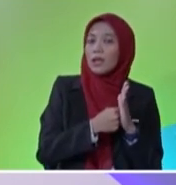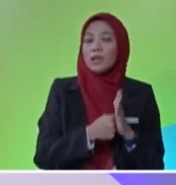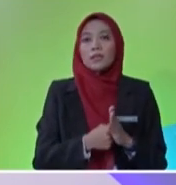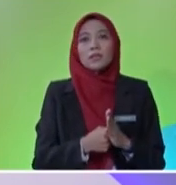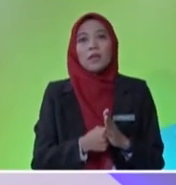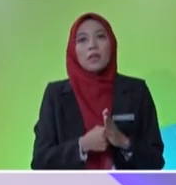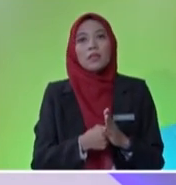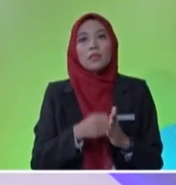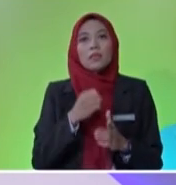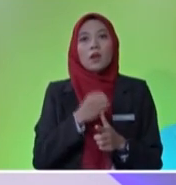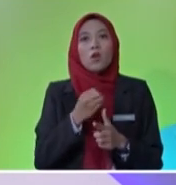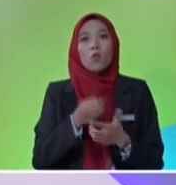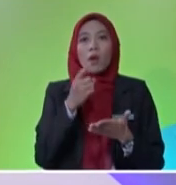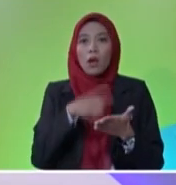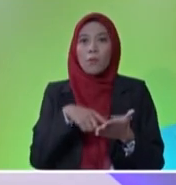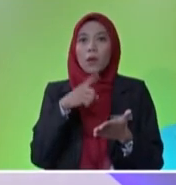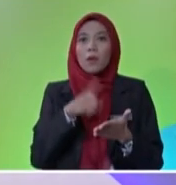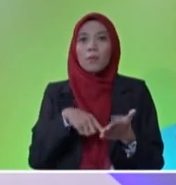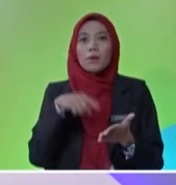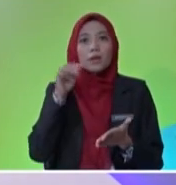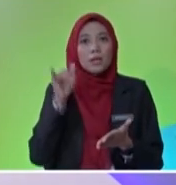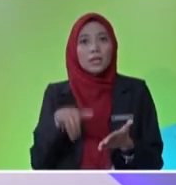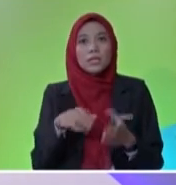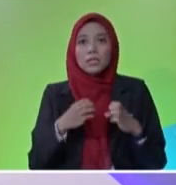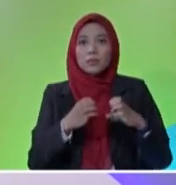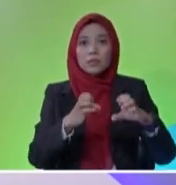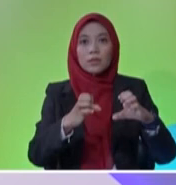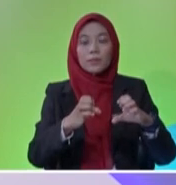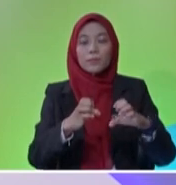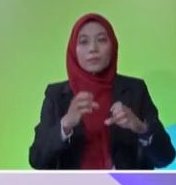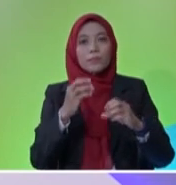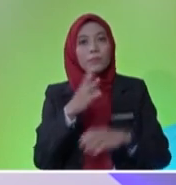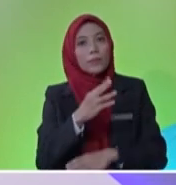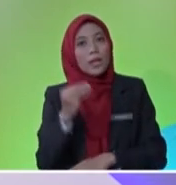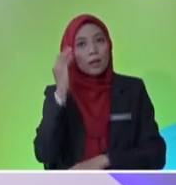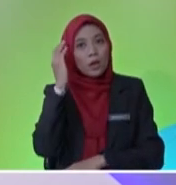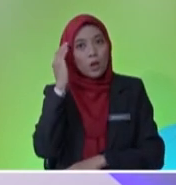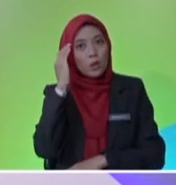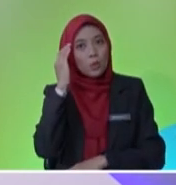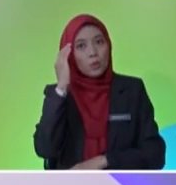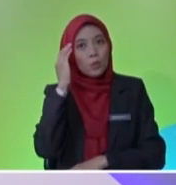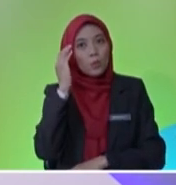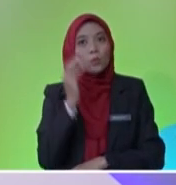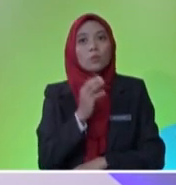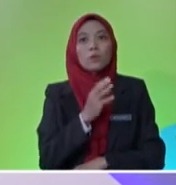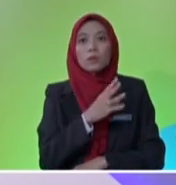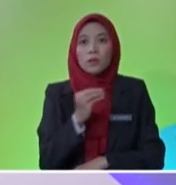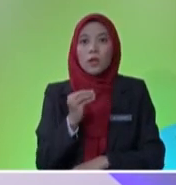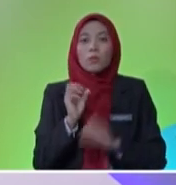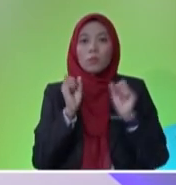ke m dan apabila tidak tahu betul betul dengan teliti kita boleh menerangkan kepada